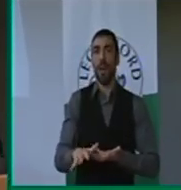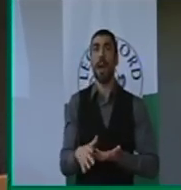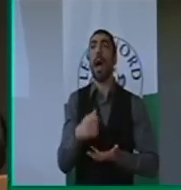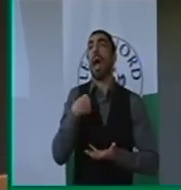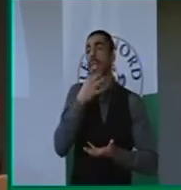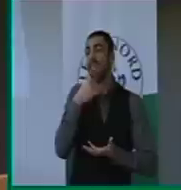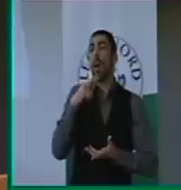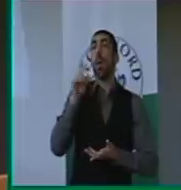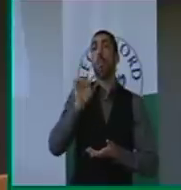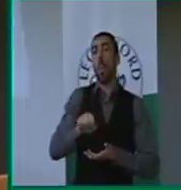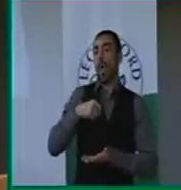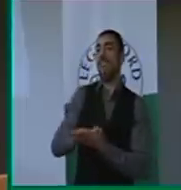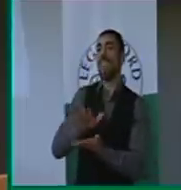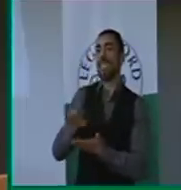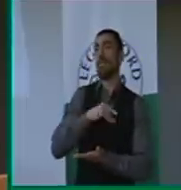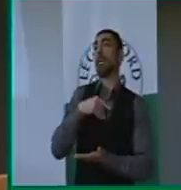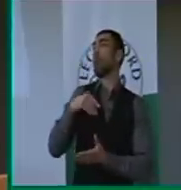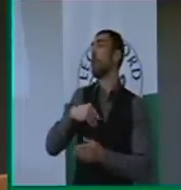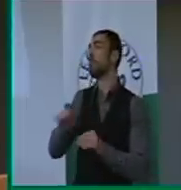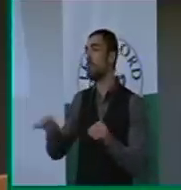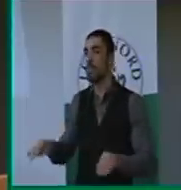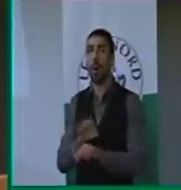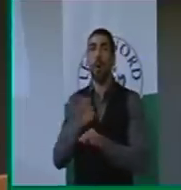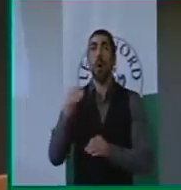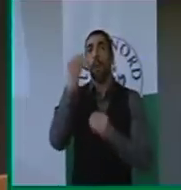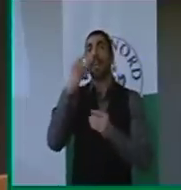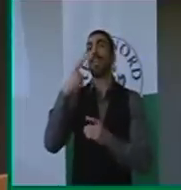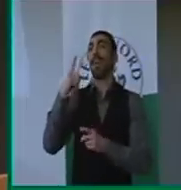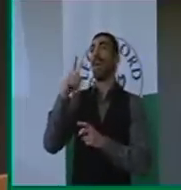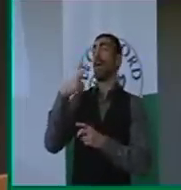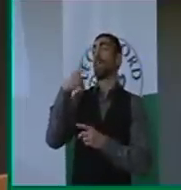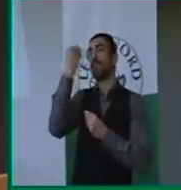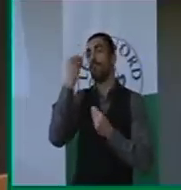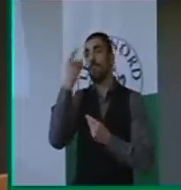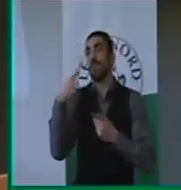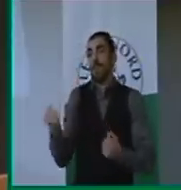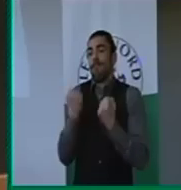fare i suoi investimenti oppure pensare già alla alla prossima campagna